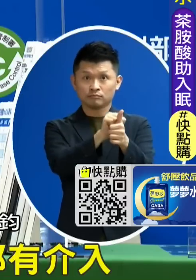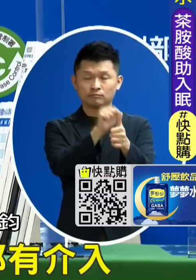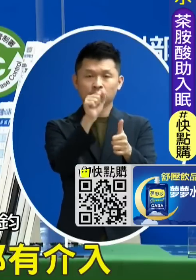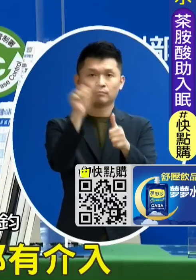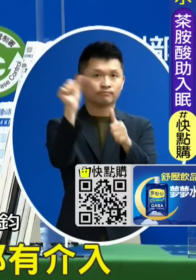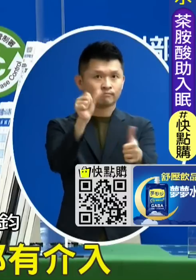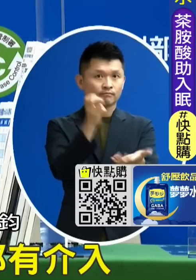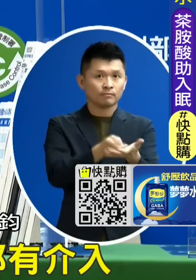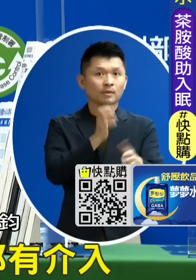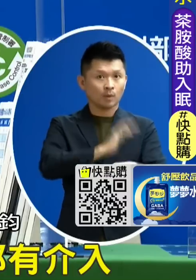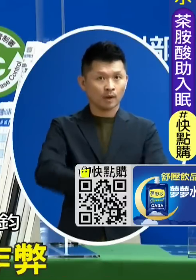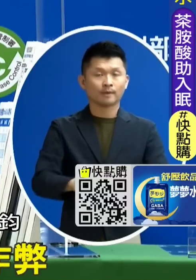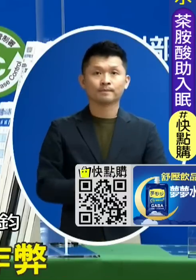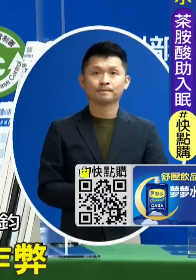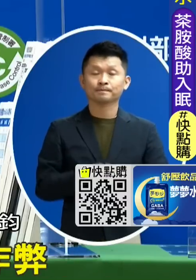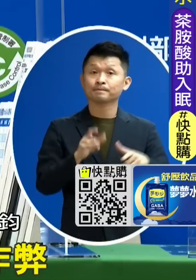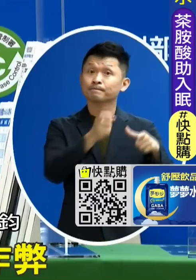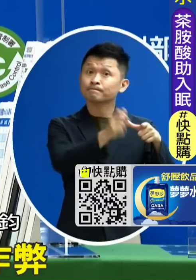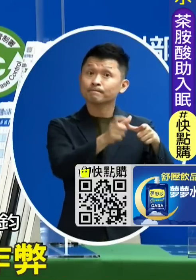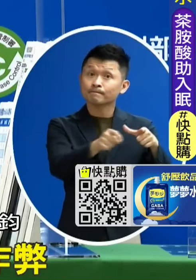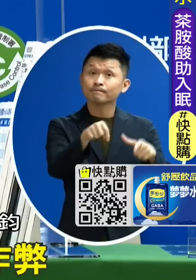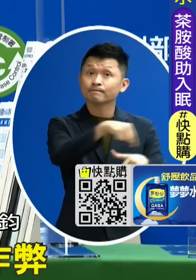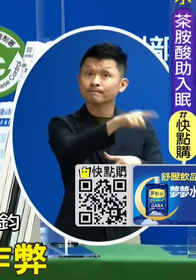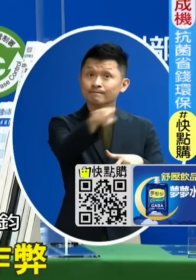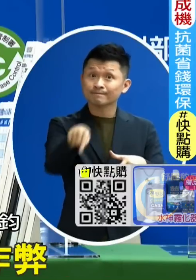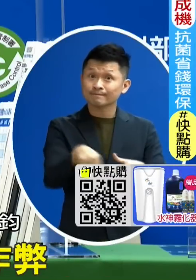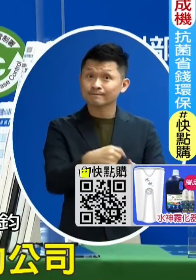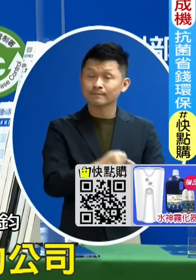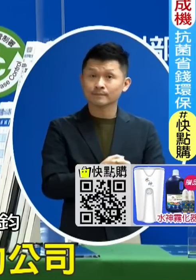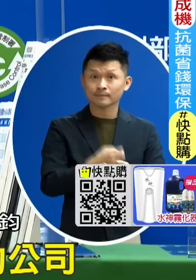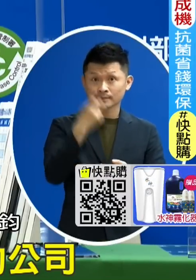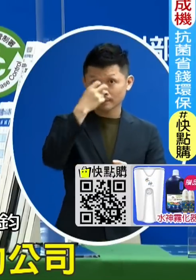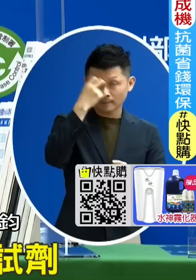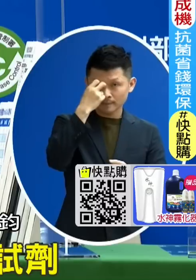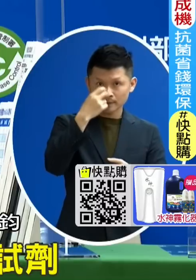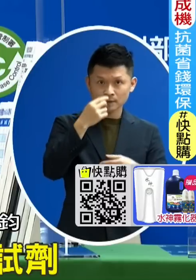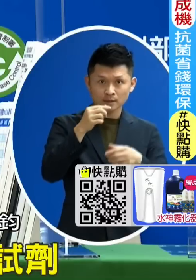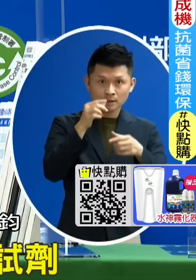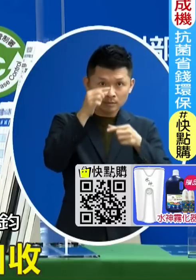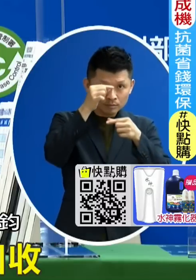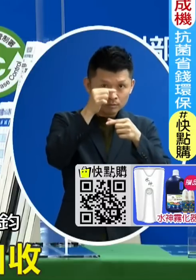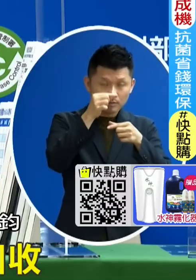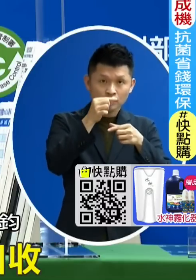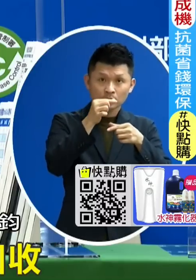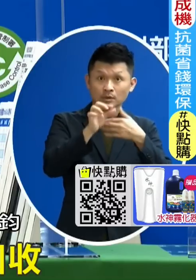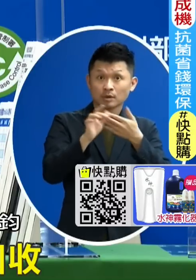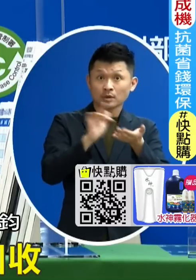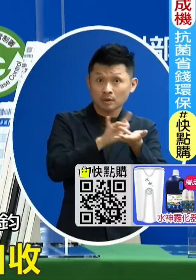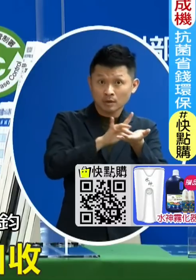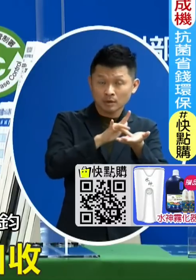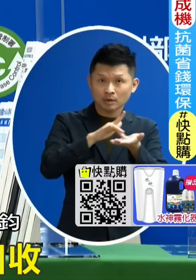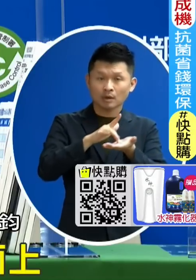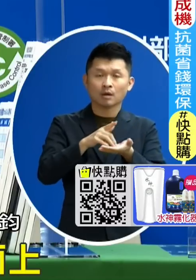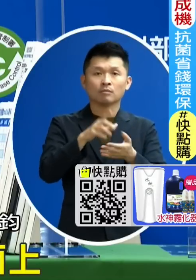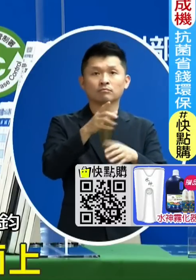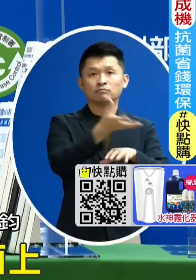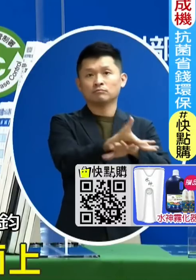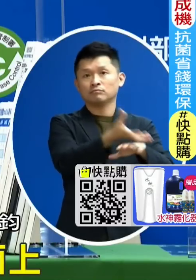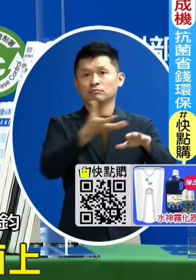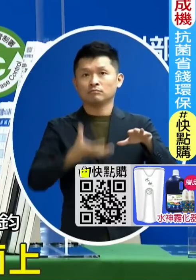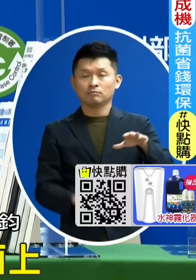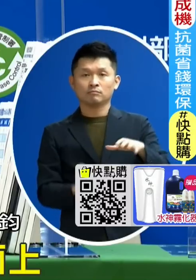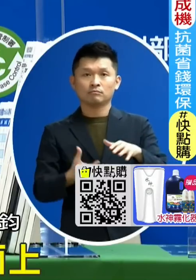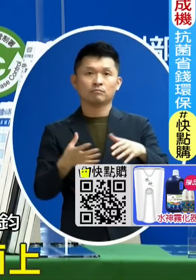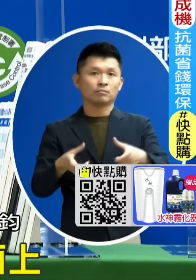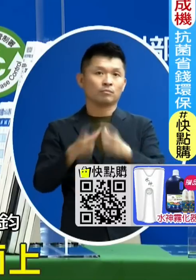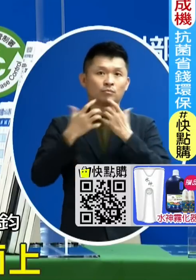前这整个相关的公司它生产的这一个检测试剂都已经严令下架回收，所以我想应该市面